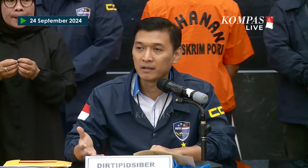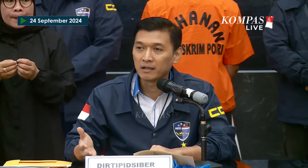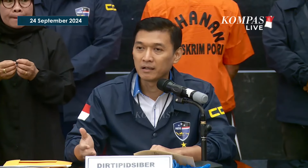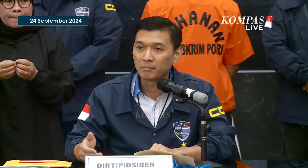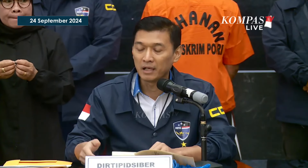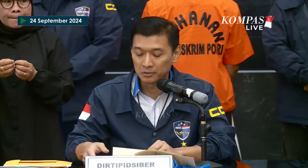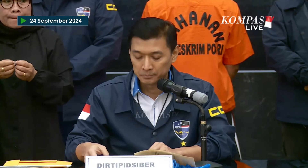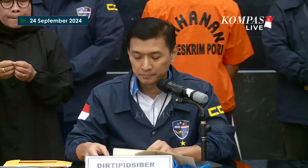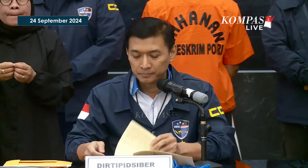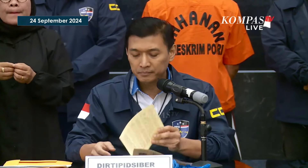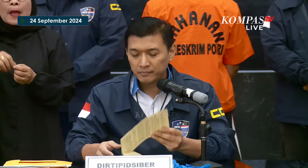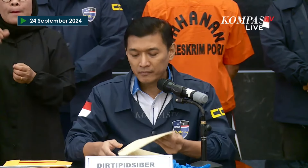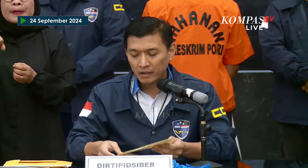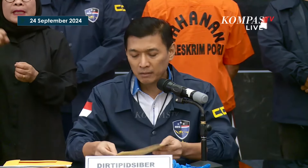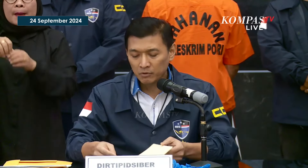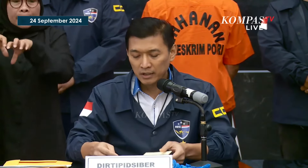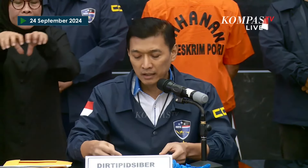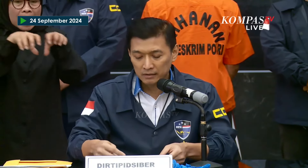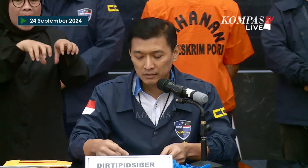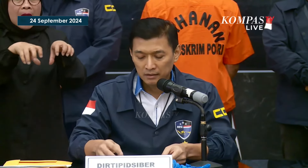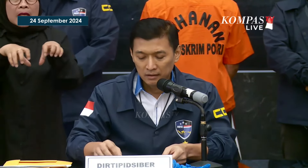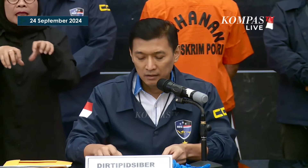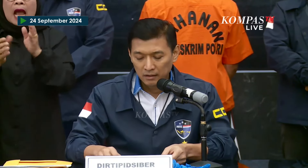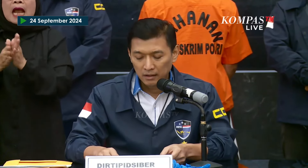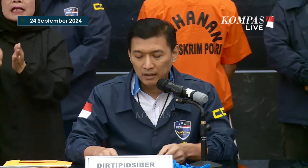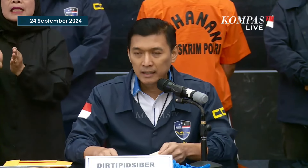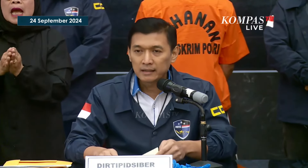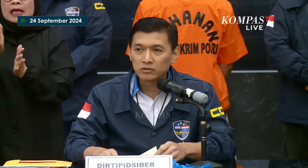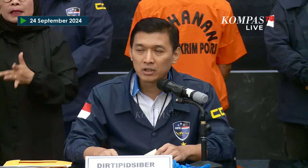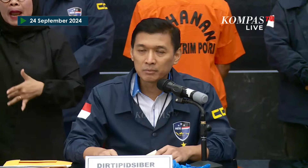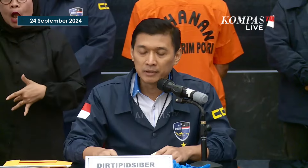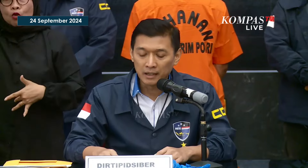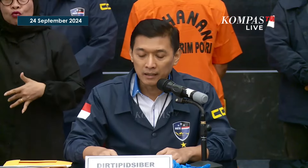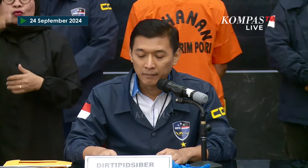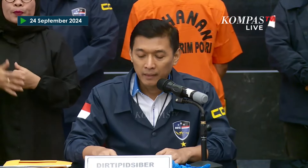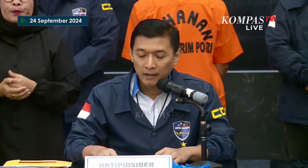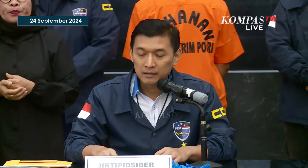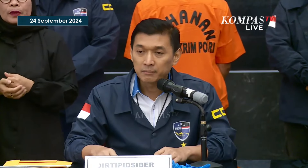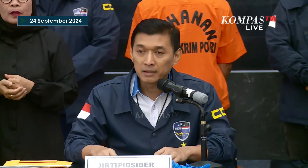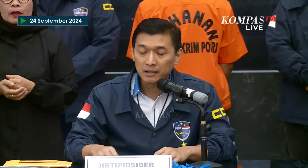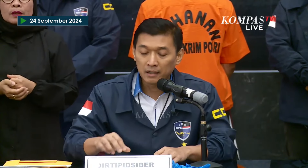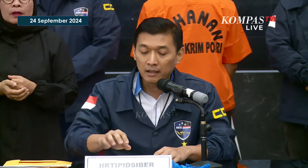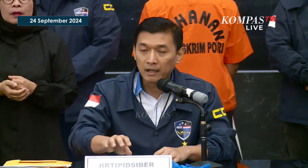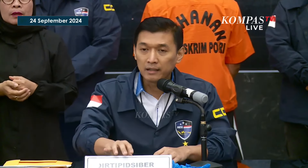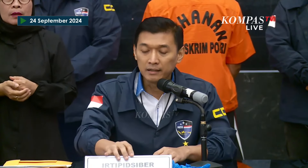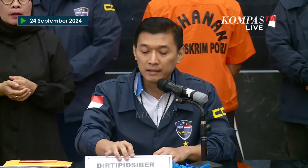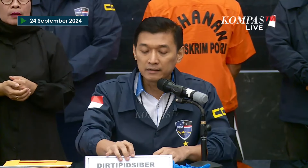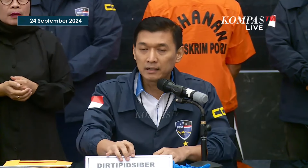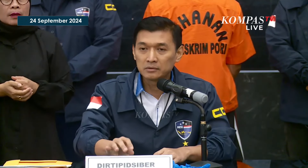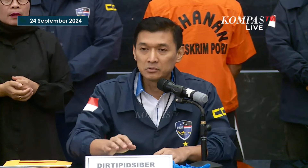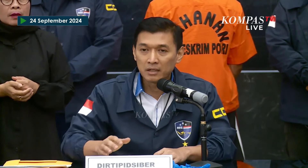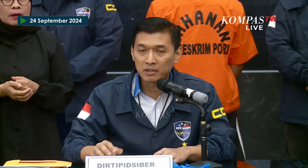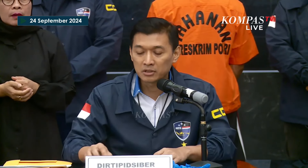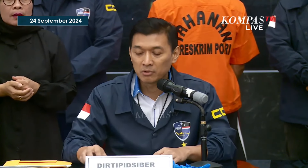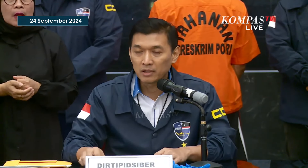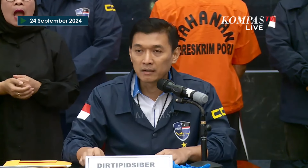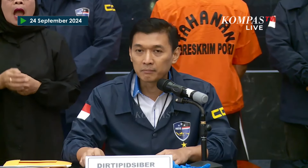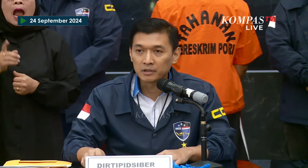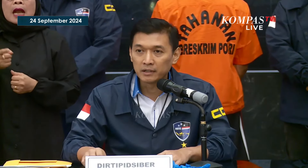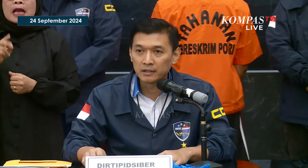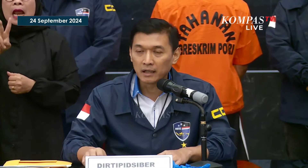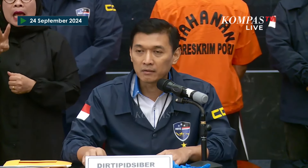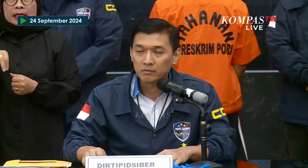alih oleh pelaku. Kemudian data yang sudah berpindah. Sampai dengan hari ini kita juga